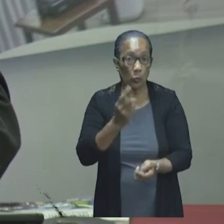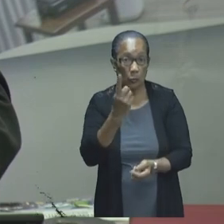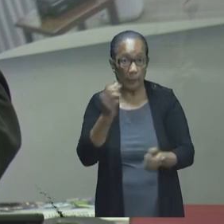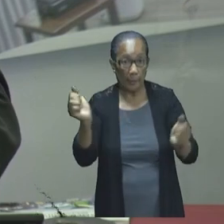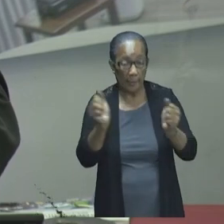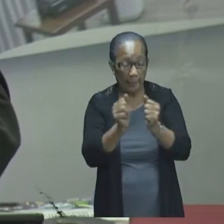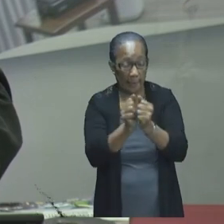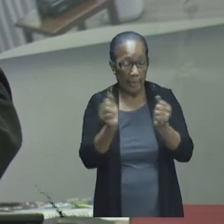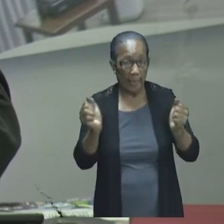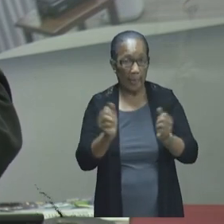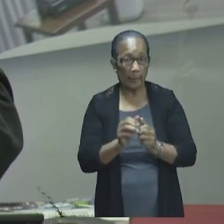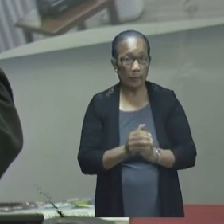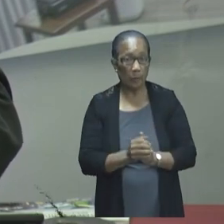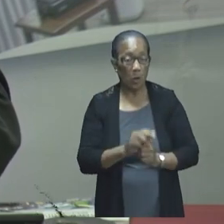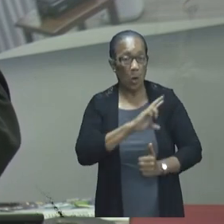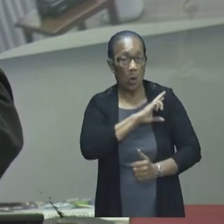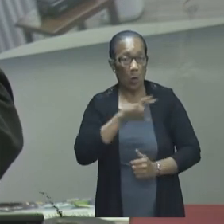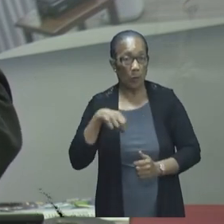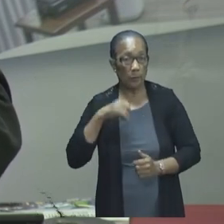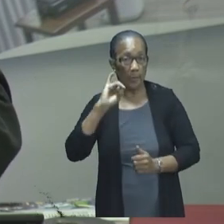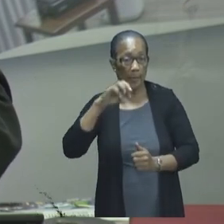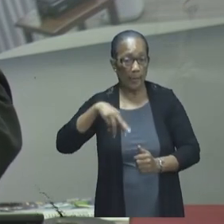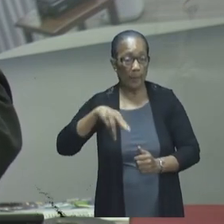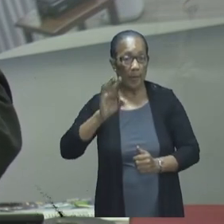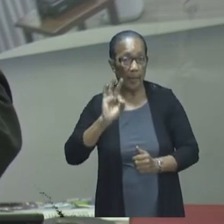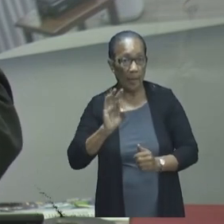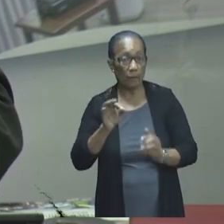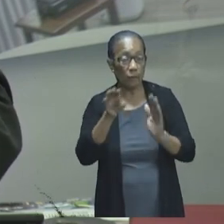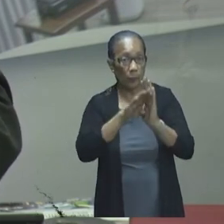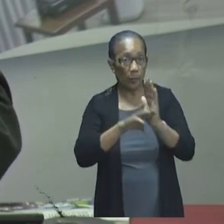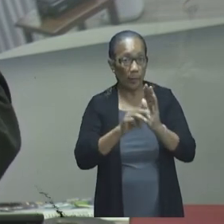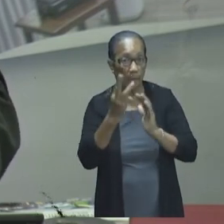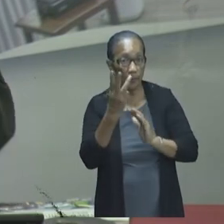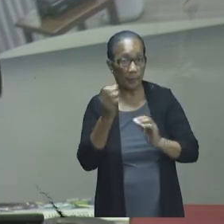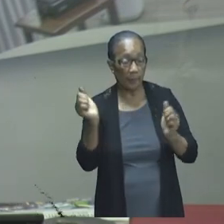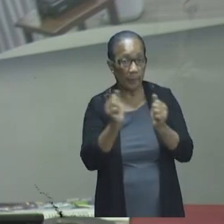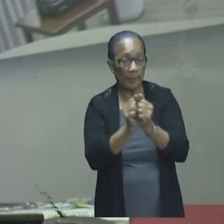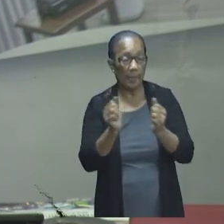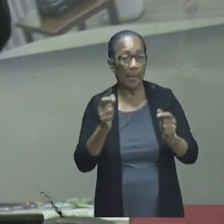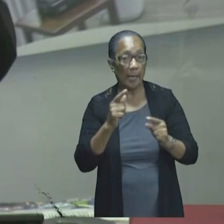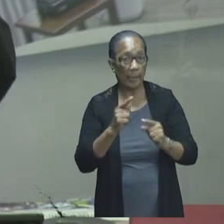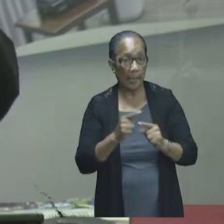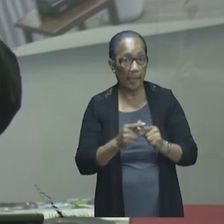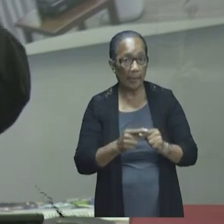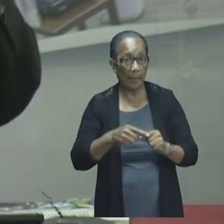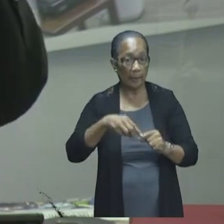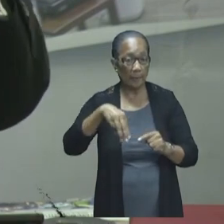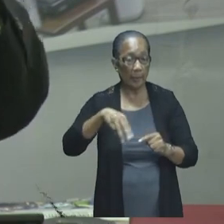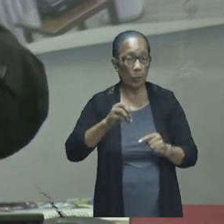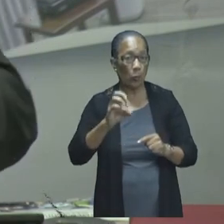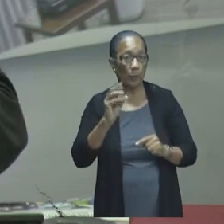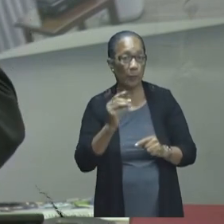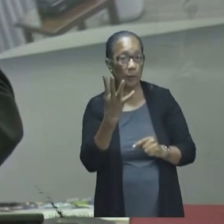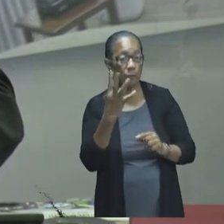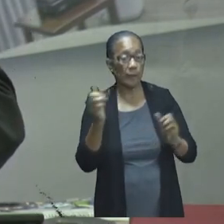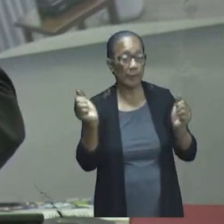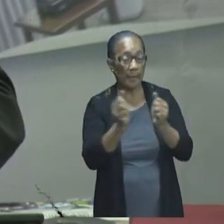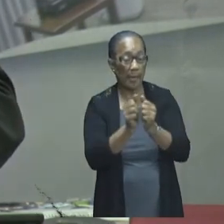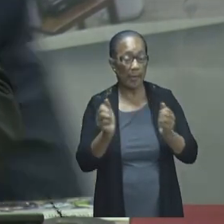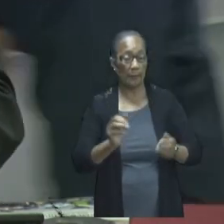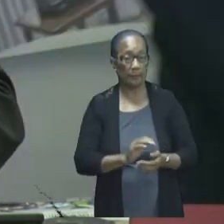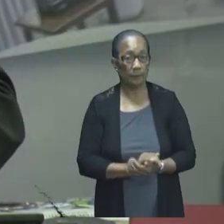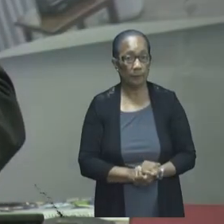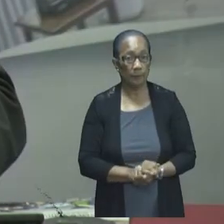jaar ons al jij met programma voor drie jaren en als emily voor vier jaar